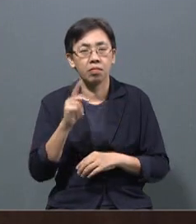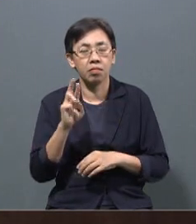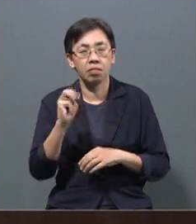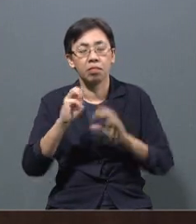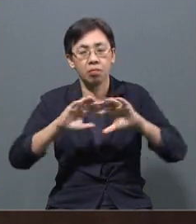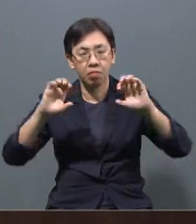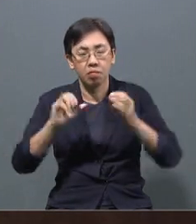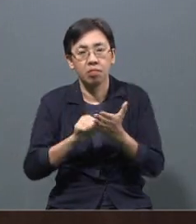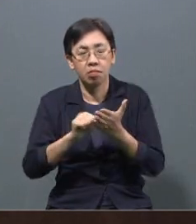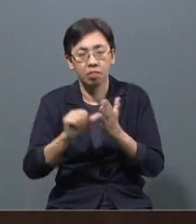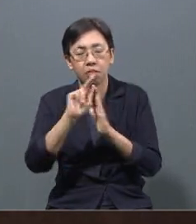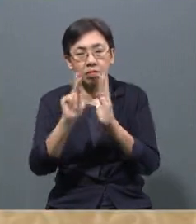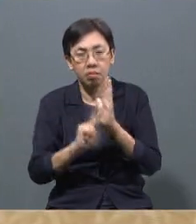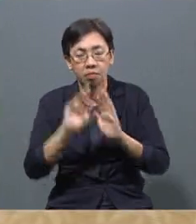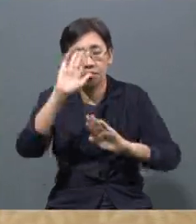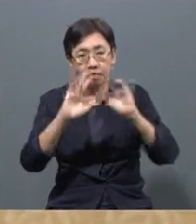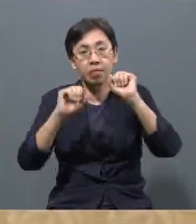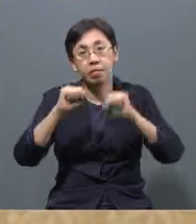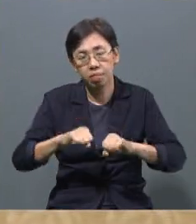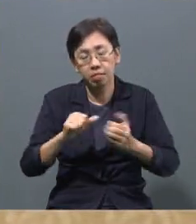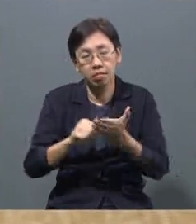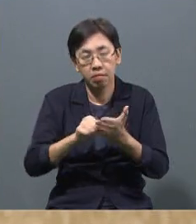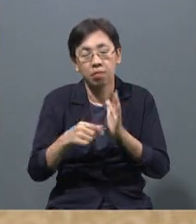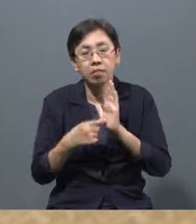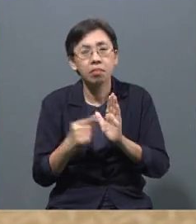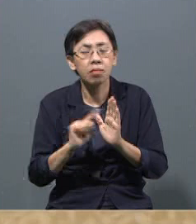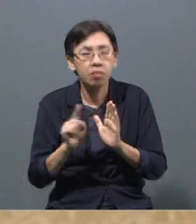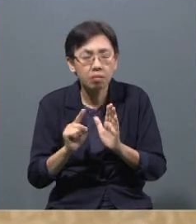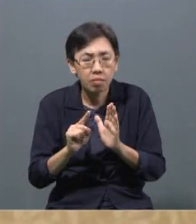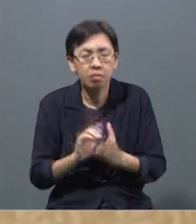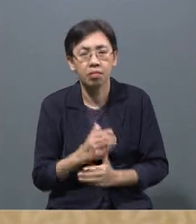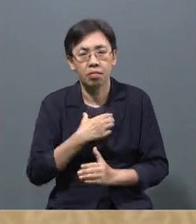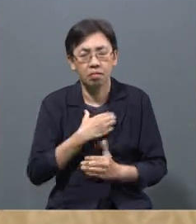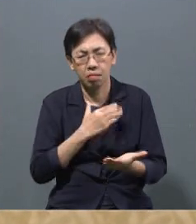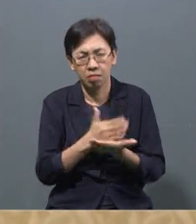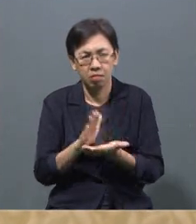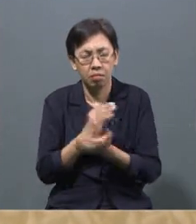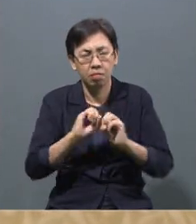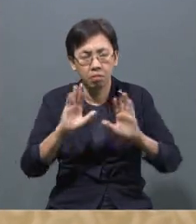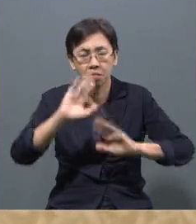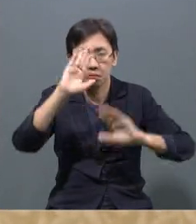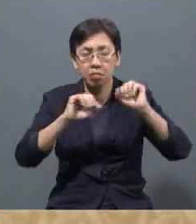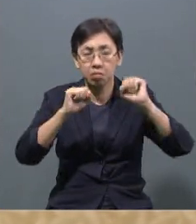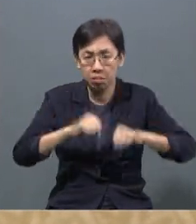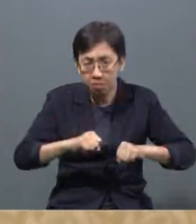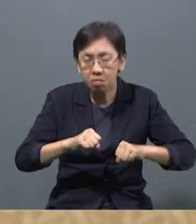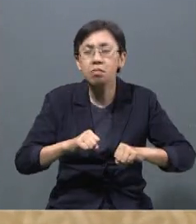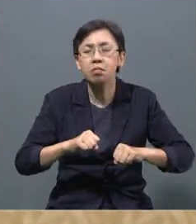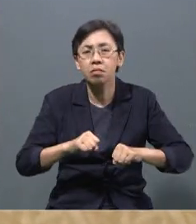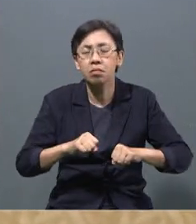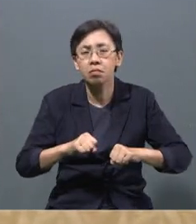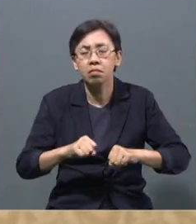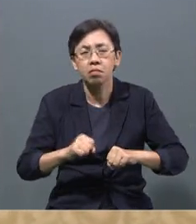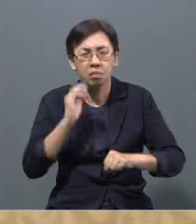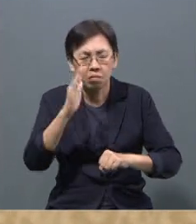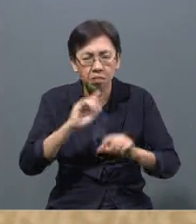ไขเพิ่มเติมพ.ร.บ.ว่าด้วยการออกเสียงประชามติอาทิการกำหนดแบ่งประเภทให้มีการออกเสียงประชามติที่มีลักษณะเพื่อมีข้อยุ